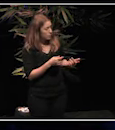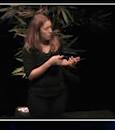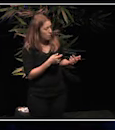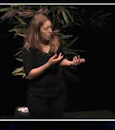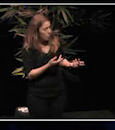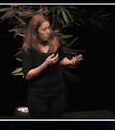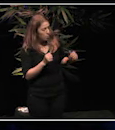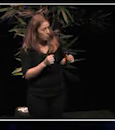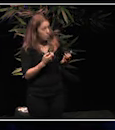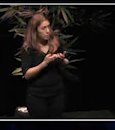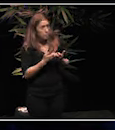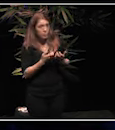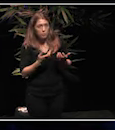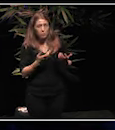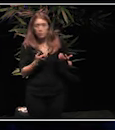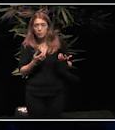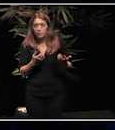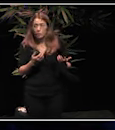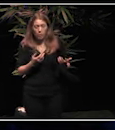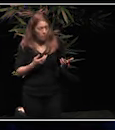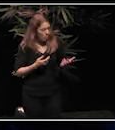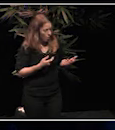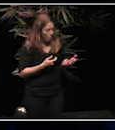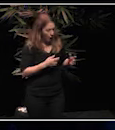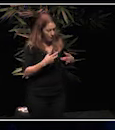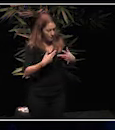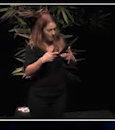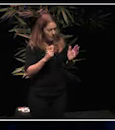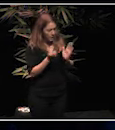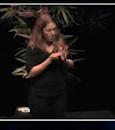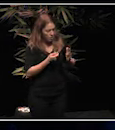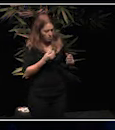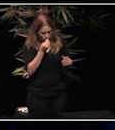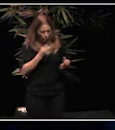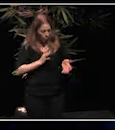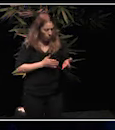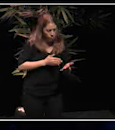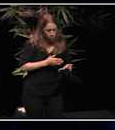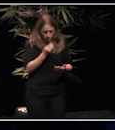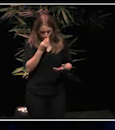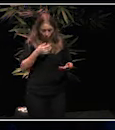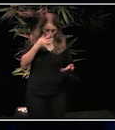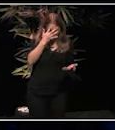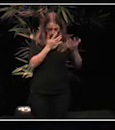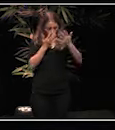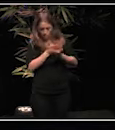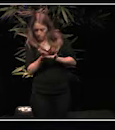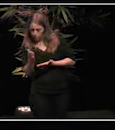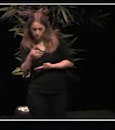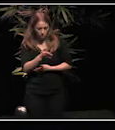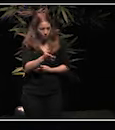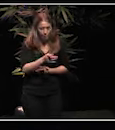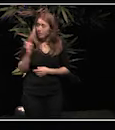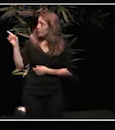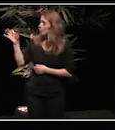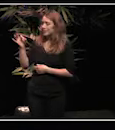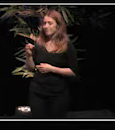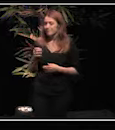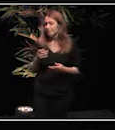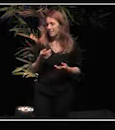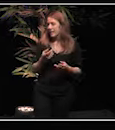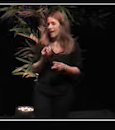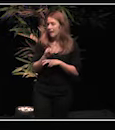peu sur une course, marchait plus trop droit au bout d'un moment. Alors ça, c'est effectivement le dernier point, hein, des risques, je vais revenir dessus dans deux minutes, c'est la privation de